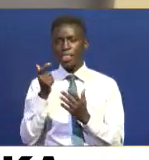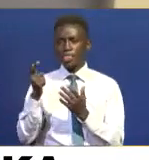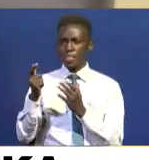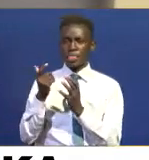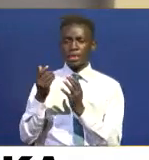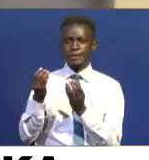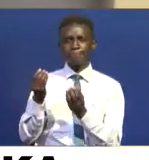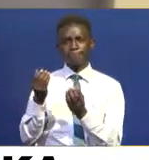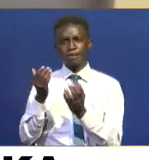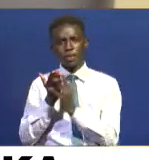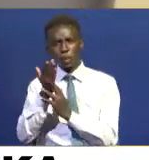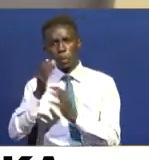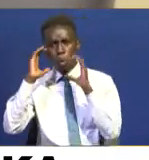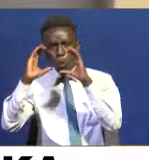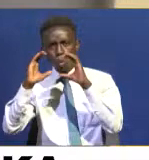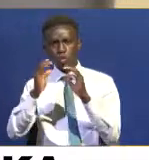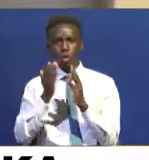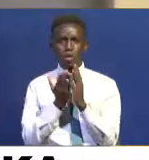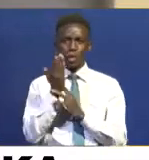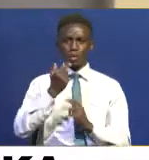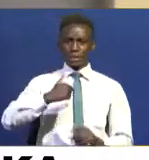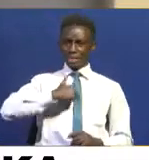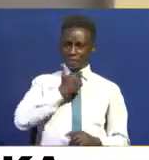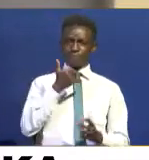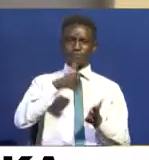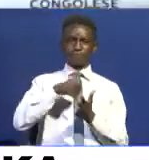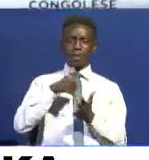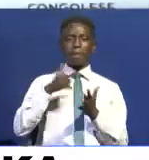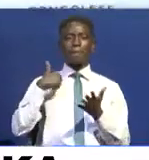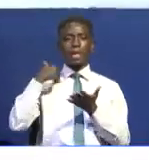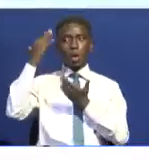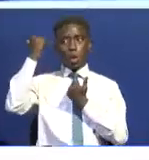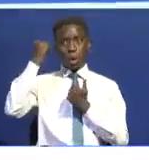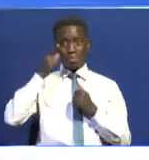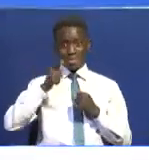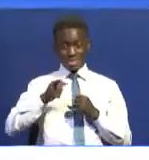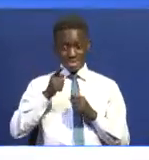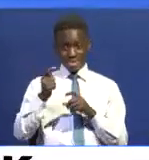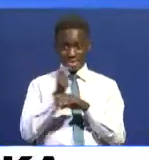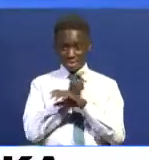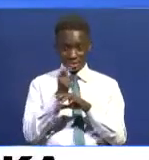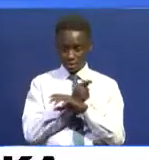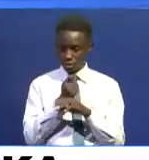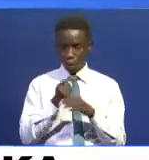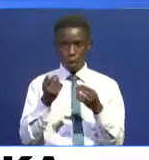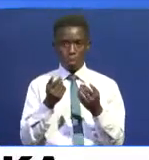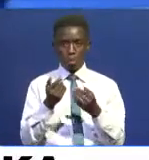mimi mwenyewe, na imani itaenda to west.